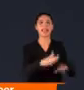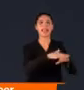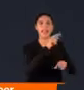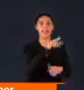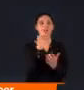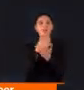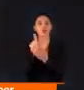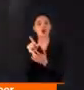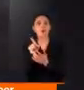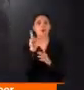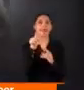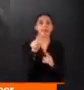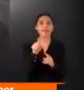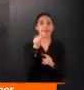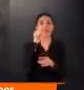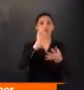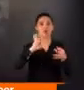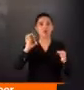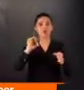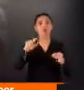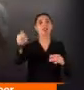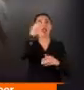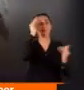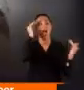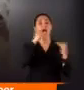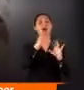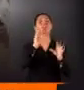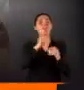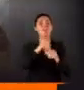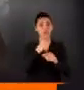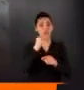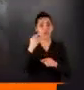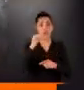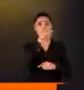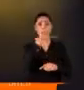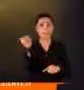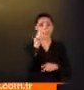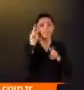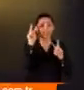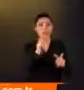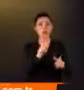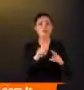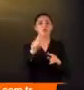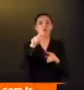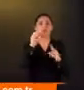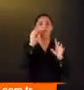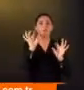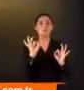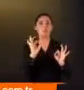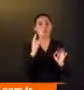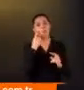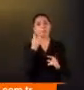Kediyle köpek gibi ifadesini normalde geçinemeyenler için kullanırız ama Suşa ve Tişa'yı görünce aksinin mümkün olduğuna bir kez daha